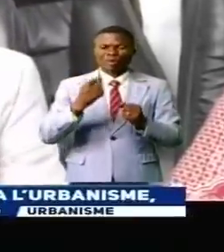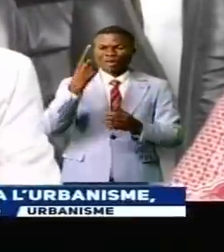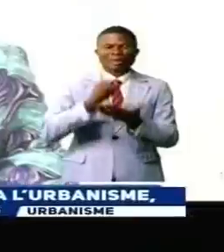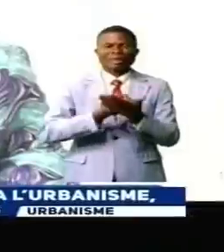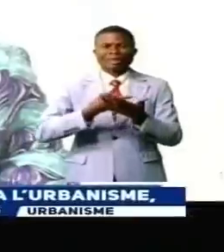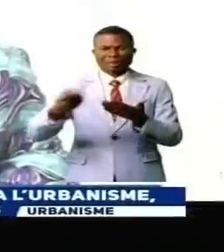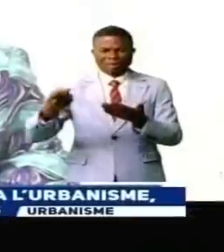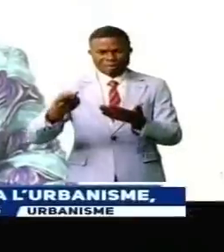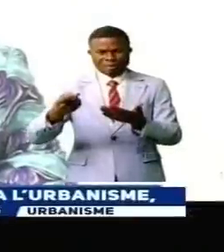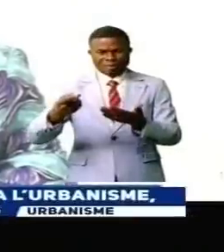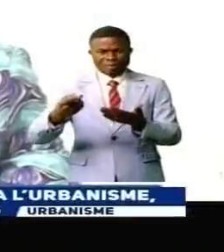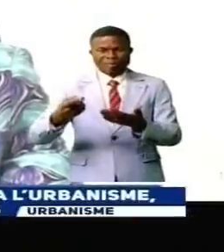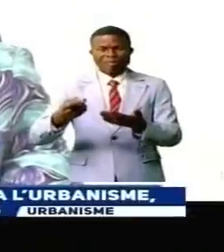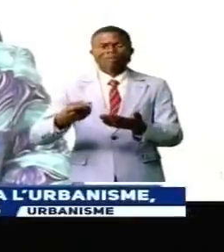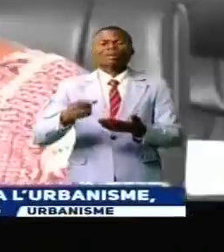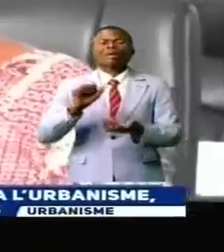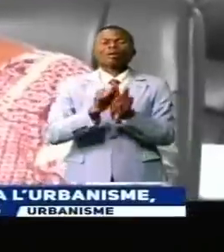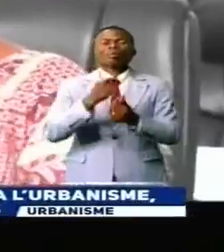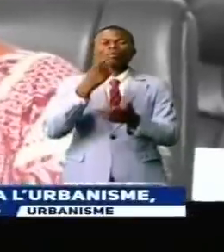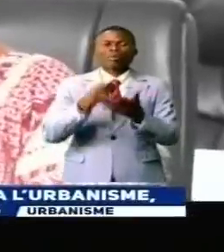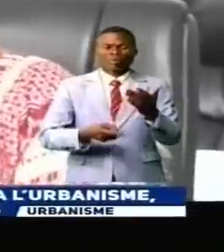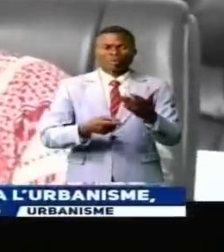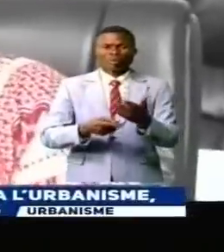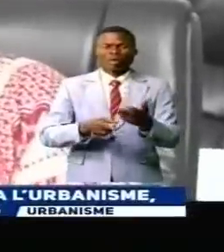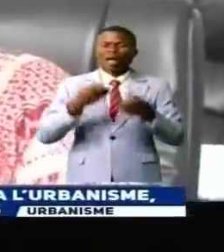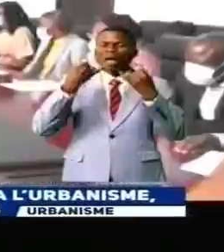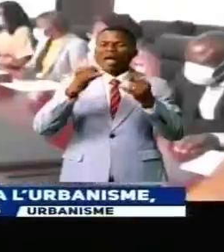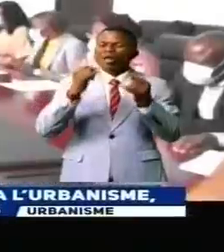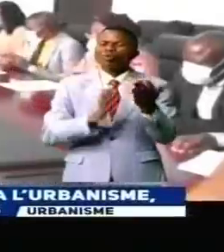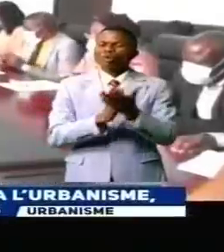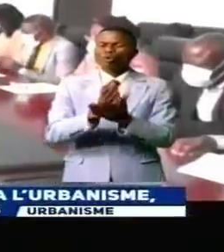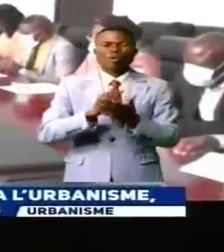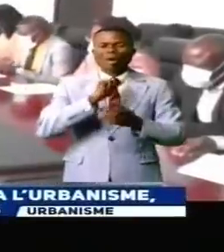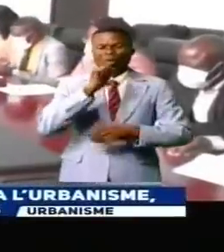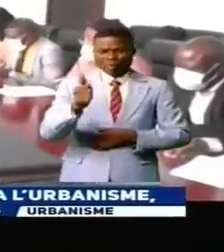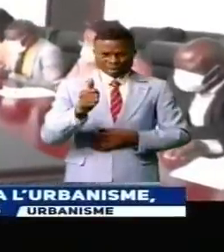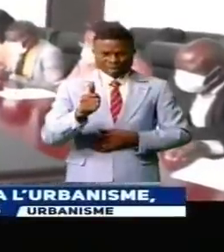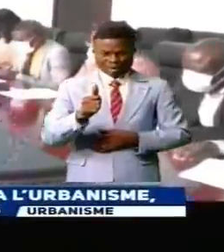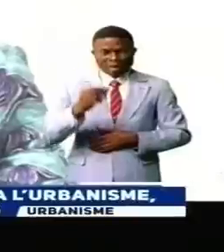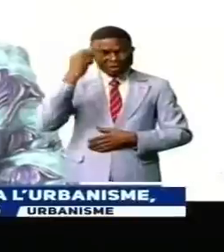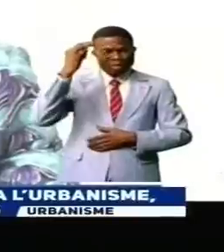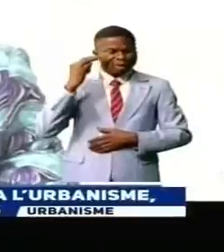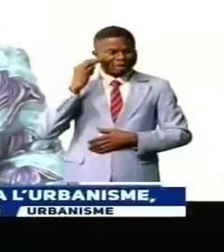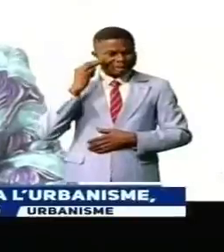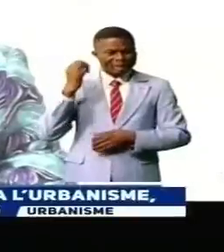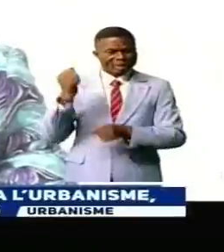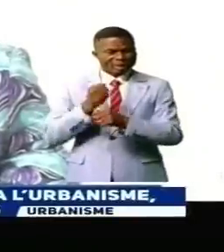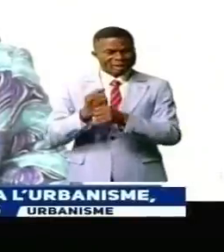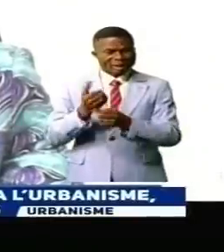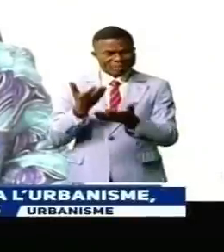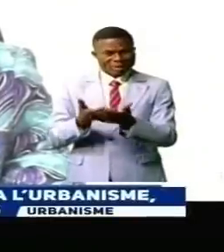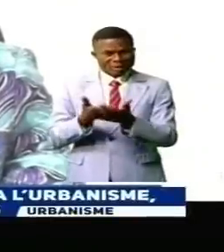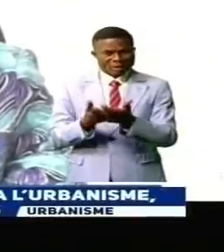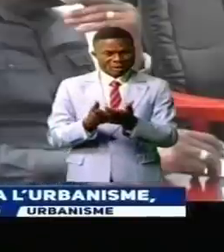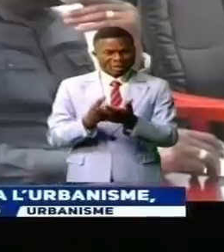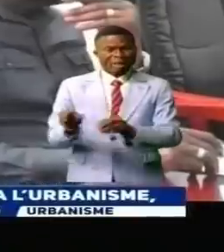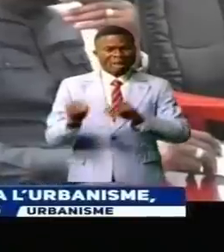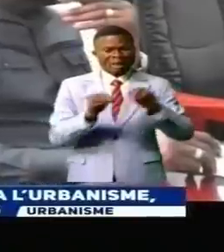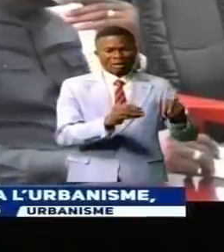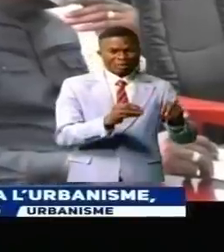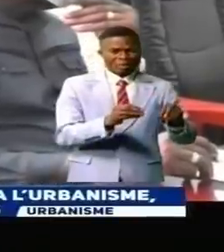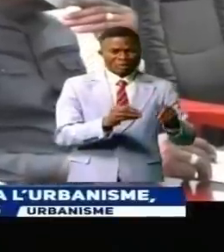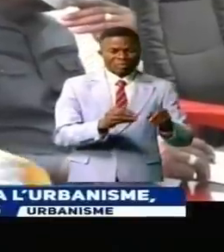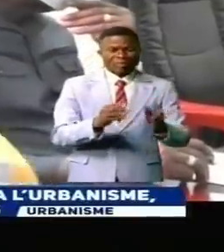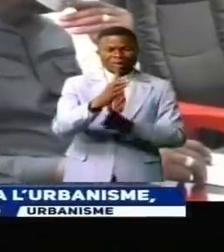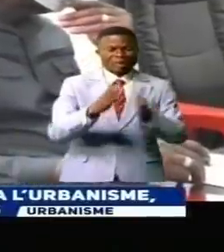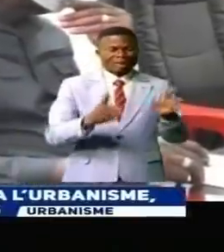semaine. À la base, le manque d'informations sur toutes les réformes qu'entreprend le ministre des tutelles Pius Mwabilou qui a mis en place les